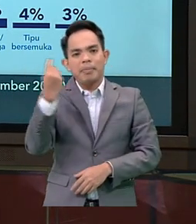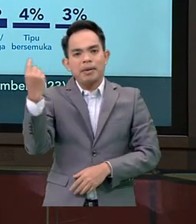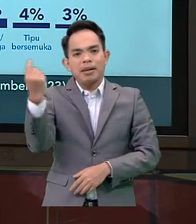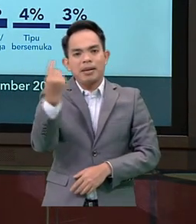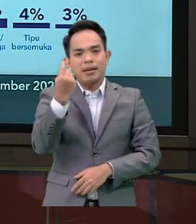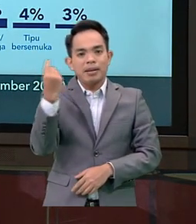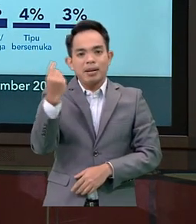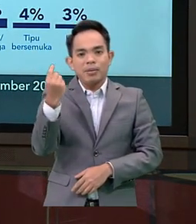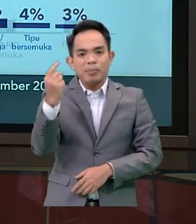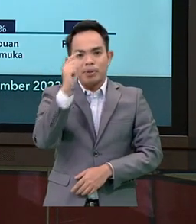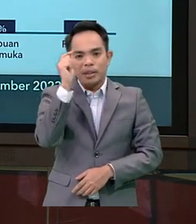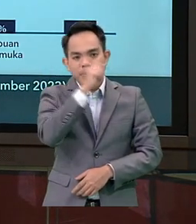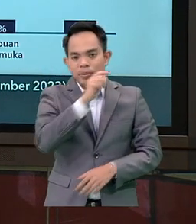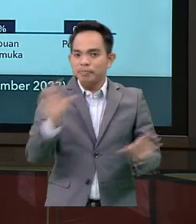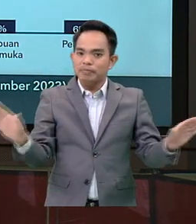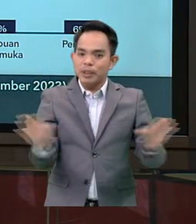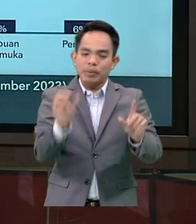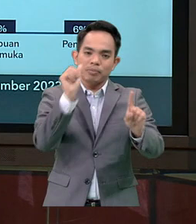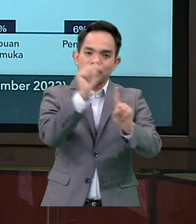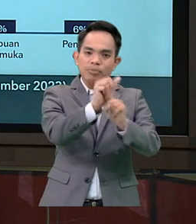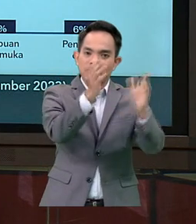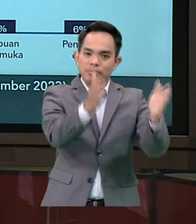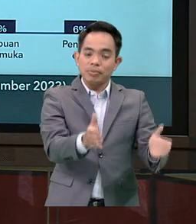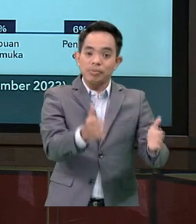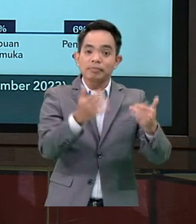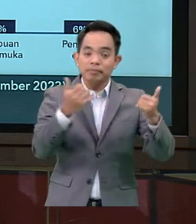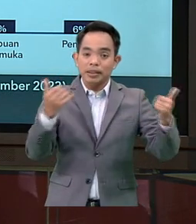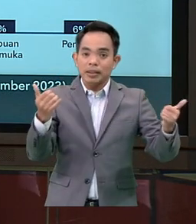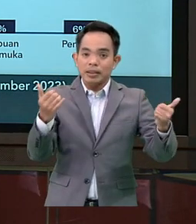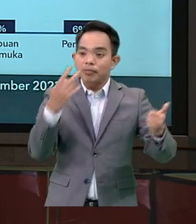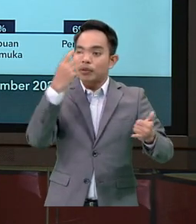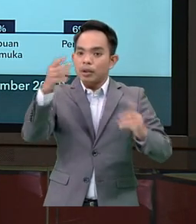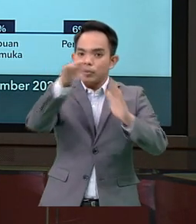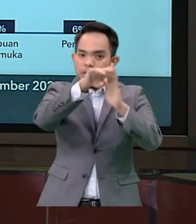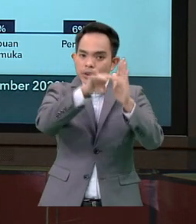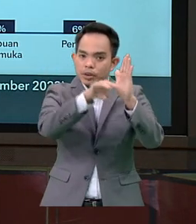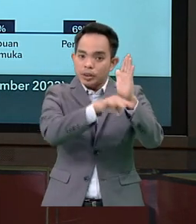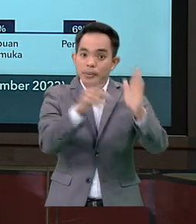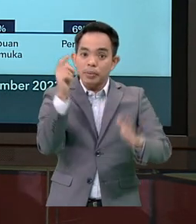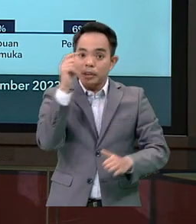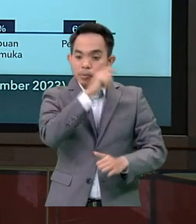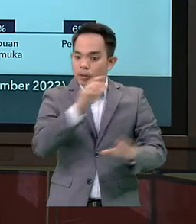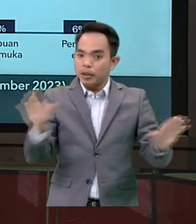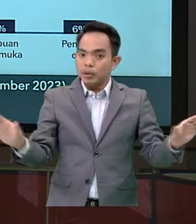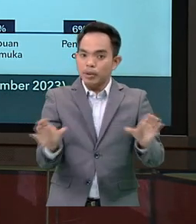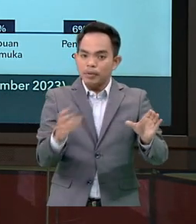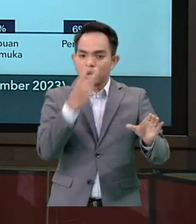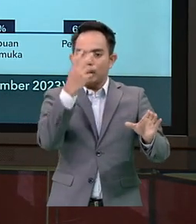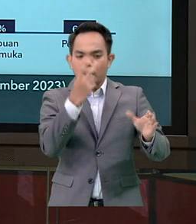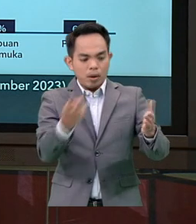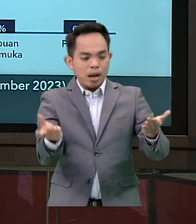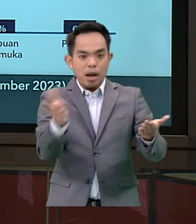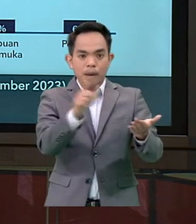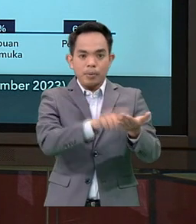penipuan Cuba dilakukan S daripada itu melihat kepada jenis-jenis penipuan yang dilakukan berdasarkan kepada laporan oleh